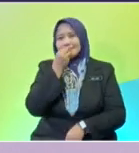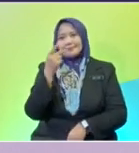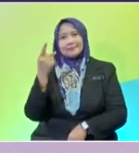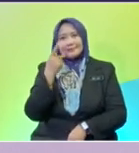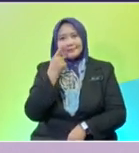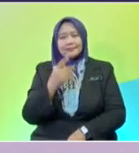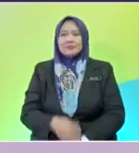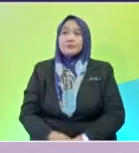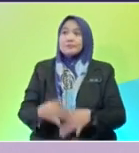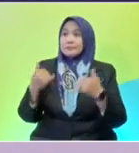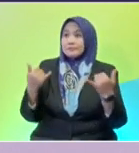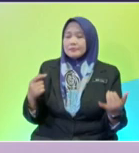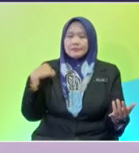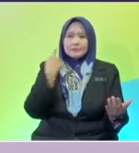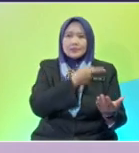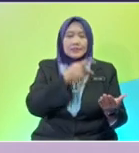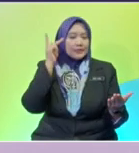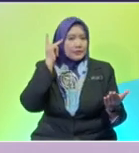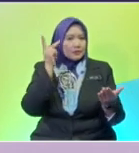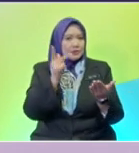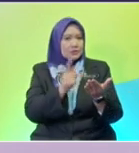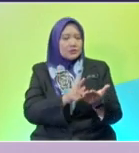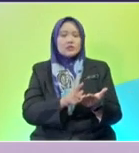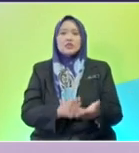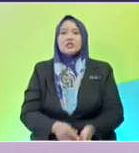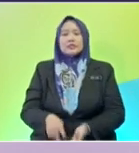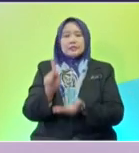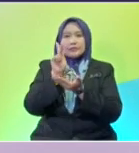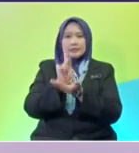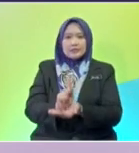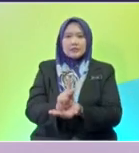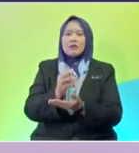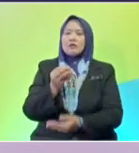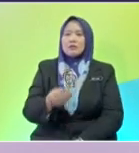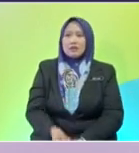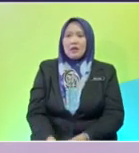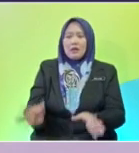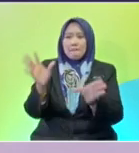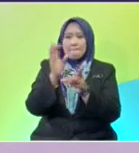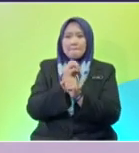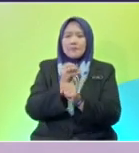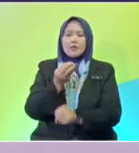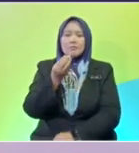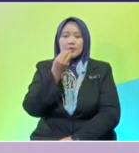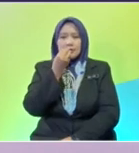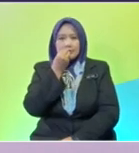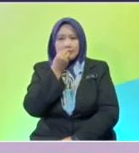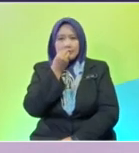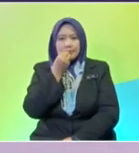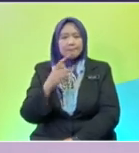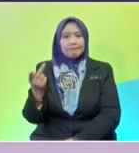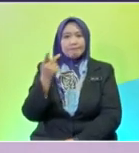berhasiat dan juga kesan pengambilan makanan tidak berkhasiat Oke kita akan tengok